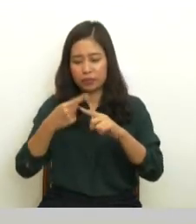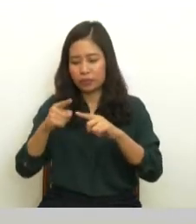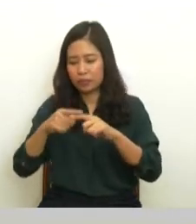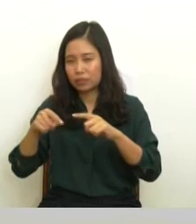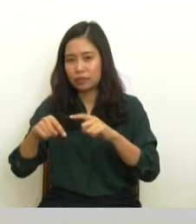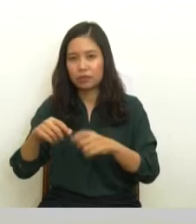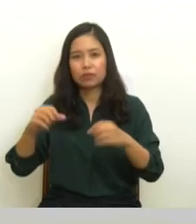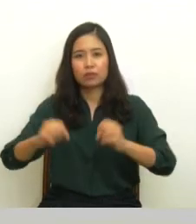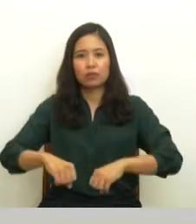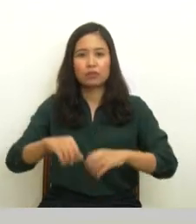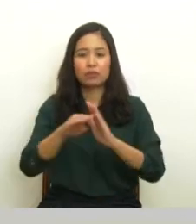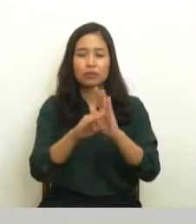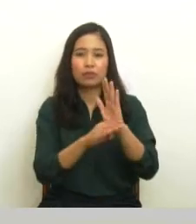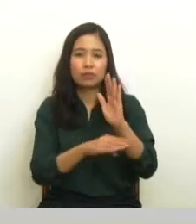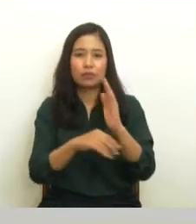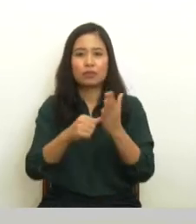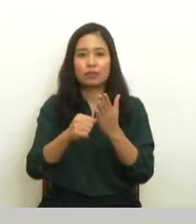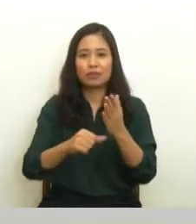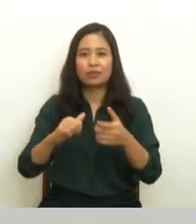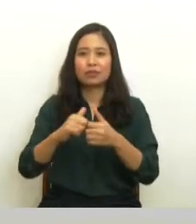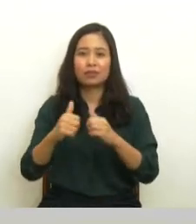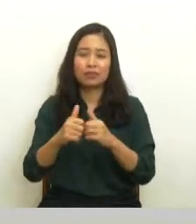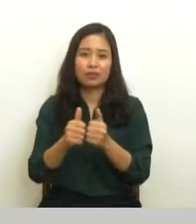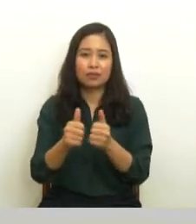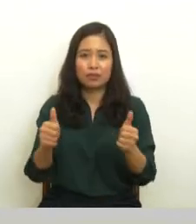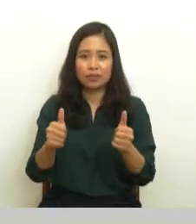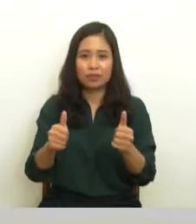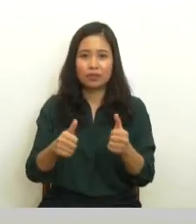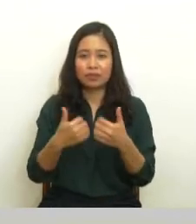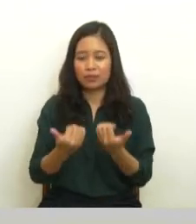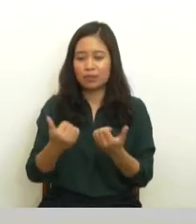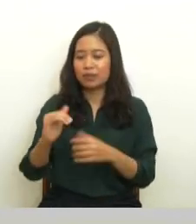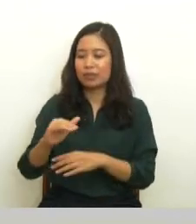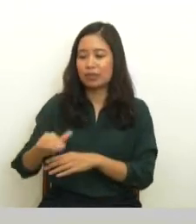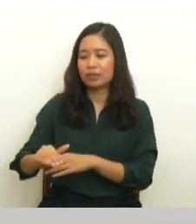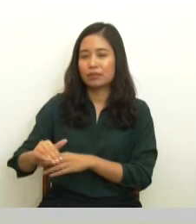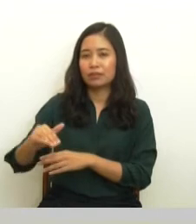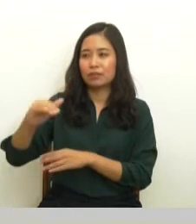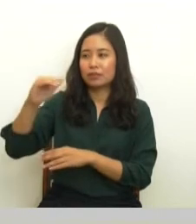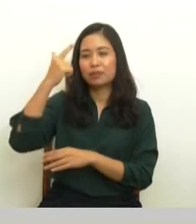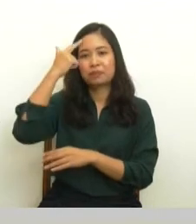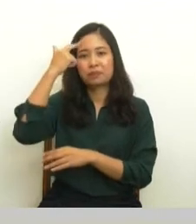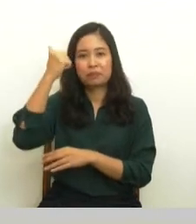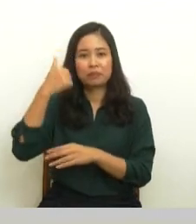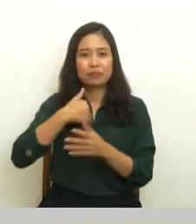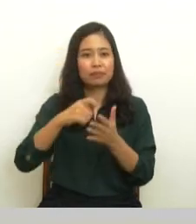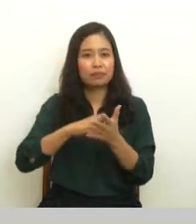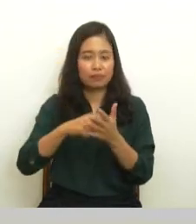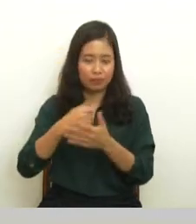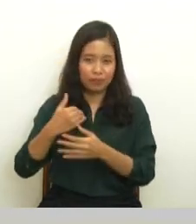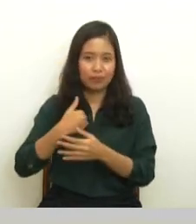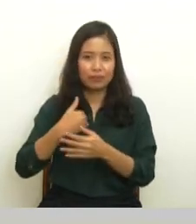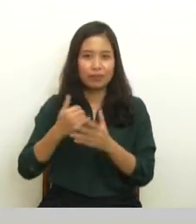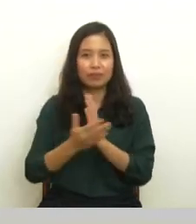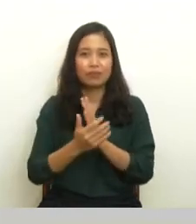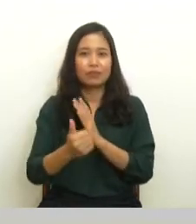ๆเขาก็ใช้กระบวนการสืบสอบเข้าไปท้ายสุดแล้ เด็ๆ จะตัวขึ้นมาเป็นเด็กที่มีการคิ เชิงเหตุผลเชิงตากกะนะคะแล้วก็ส